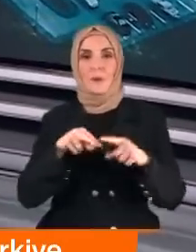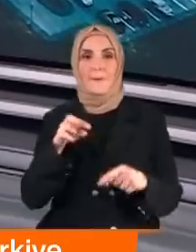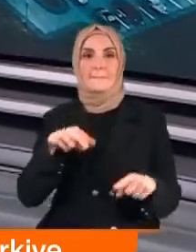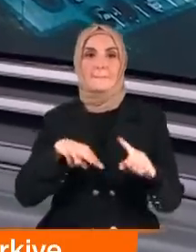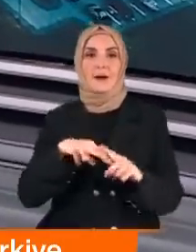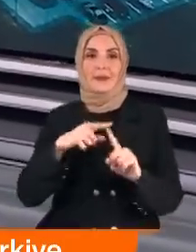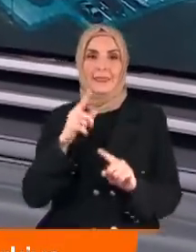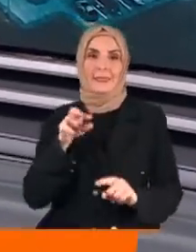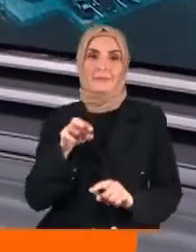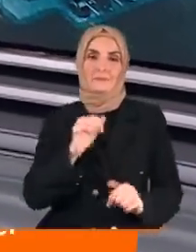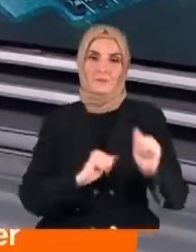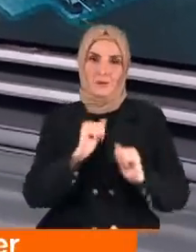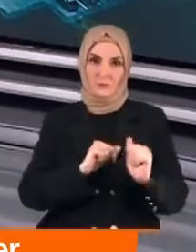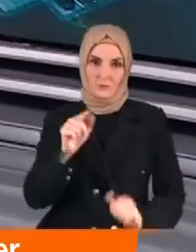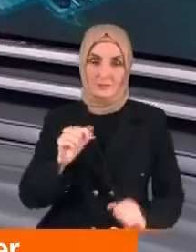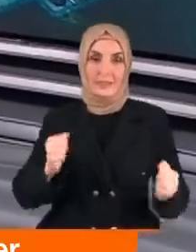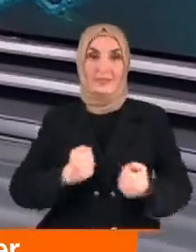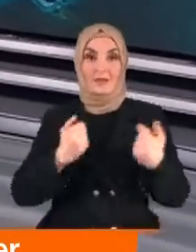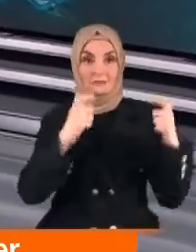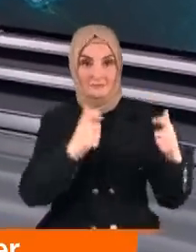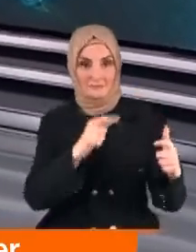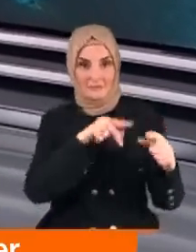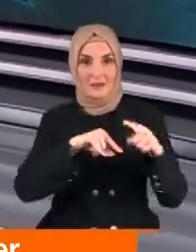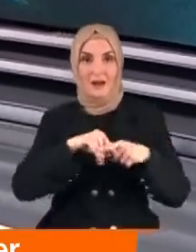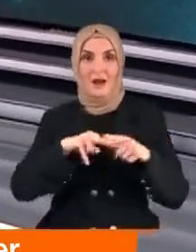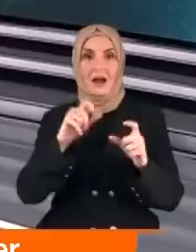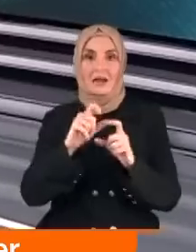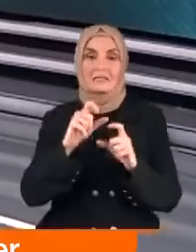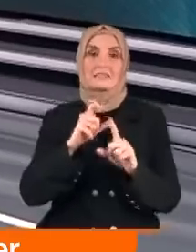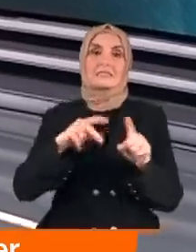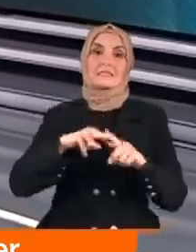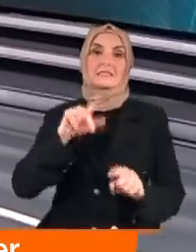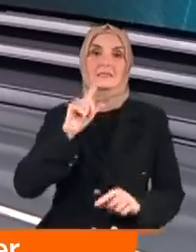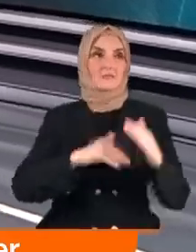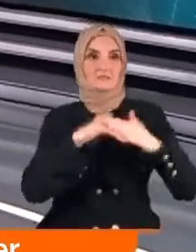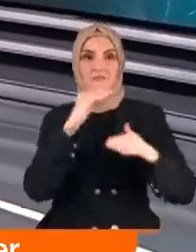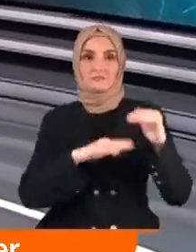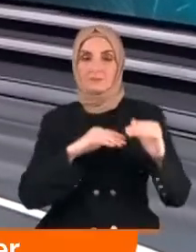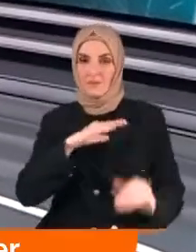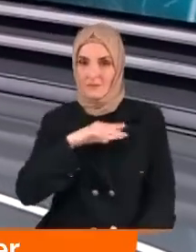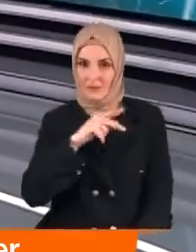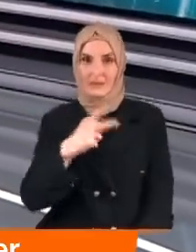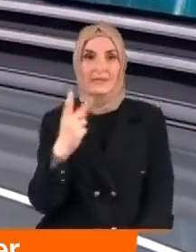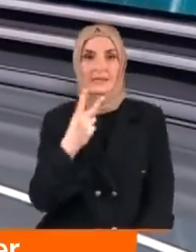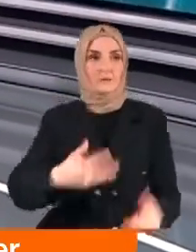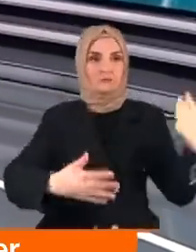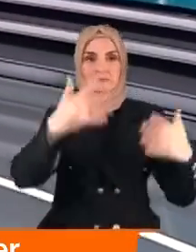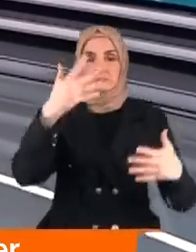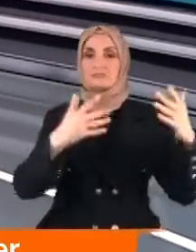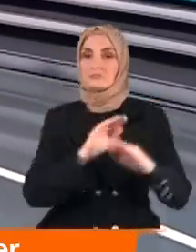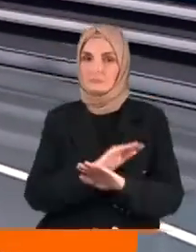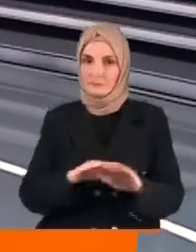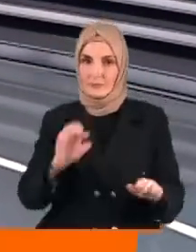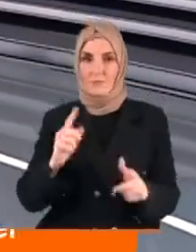yükseliyor. 2 yıl önce inşasına başlanan hastanede 2 blok bitti. Proje şekillenmeye başladı da diyebiliriz. Özellikleri ve